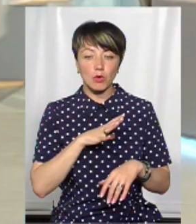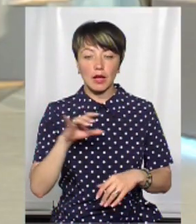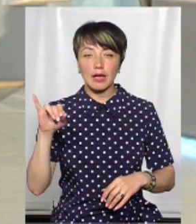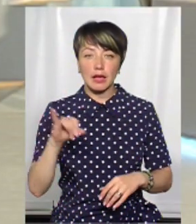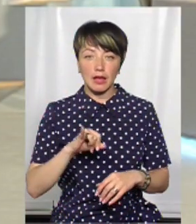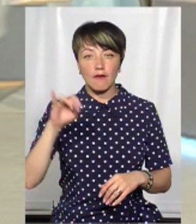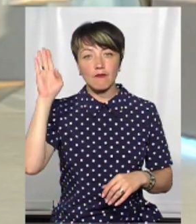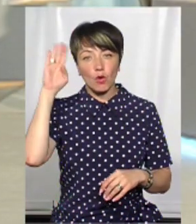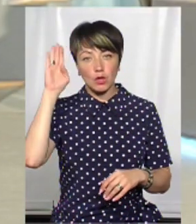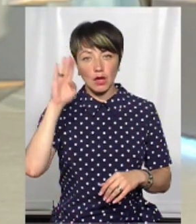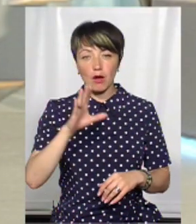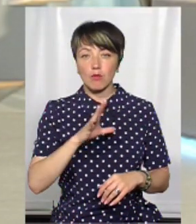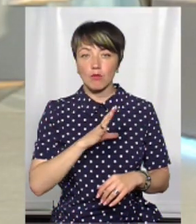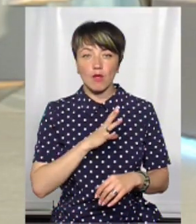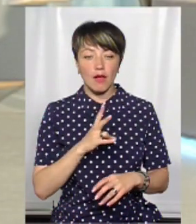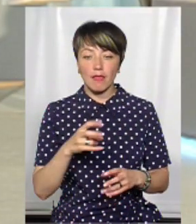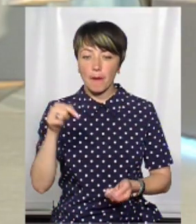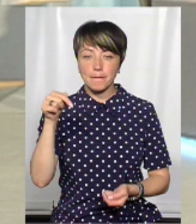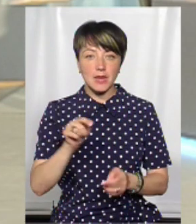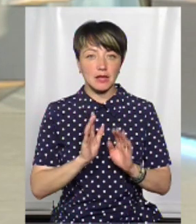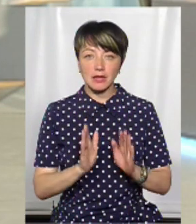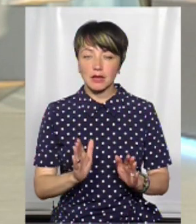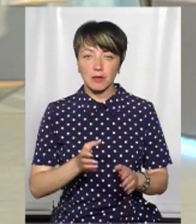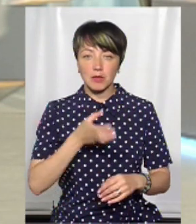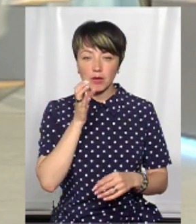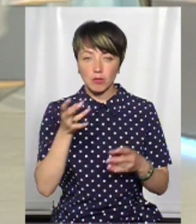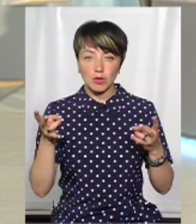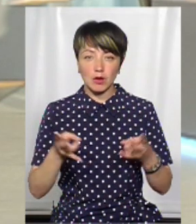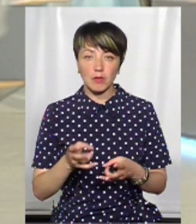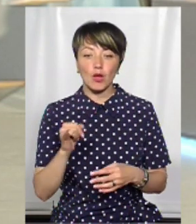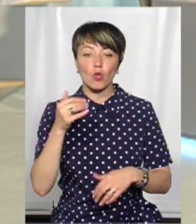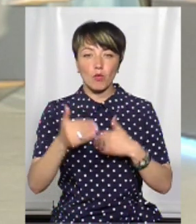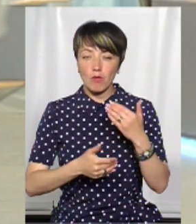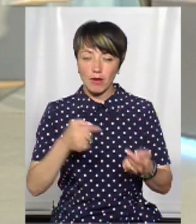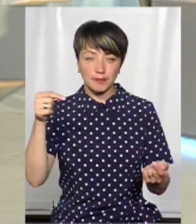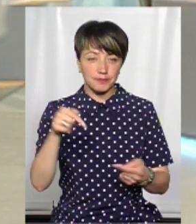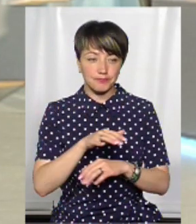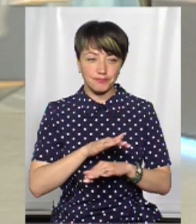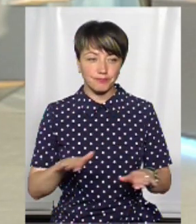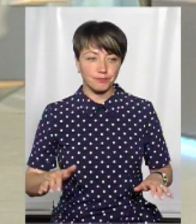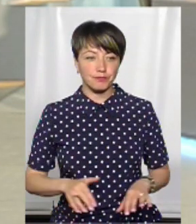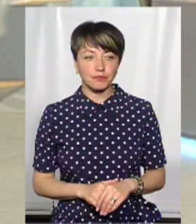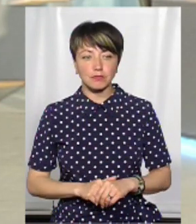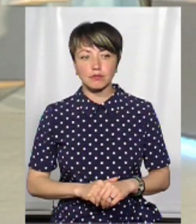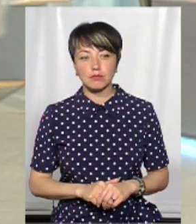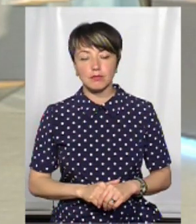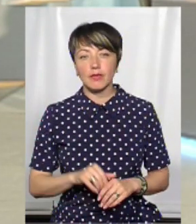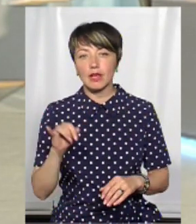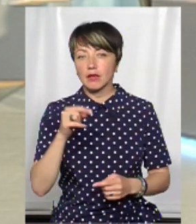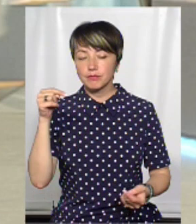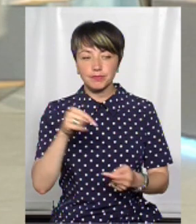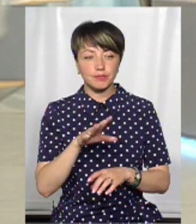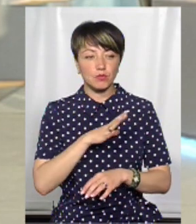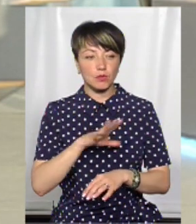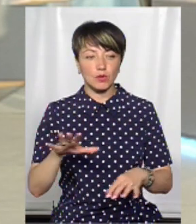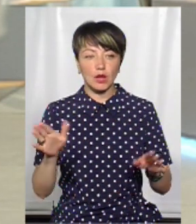вода була непридатна не тільки для питних потреб, але і для купання, і для риборозведення.